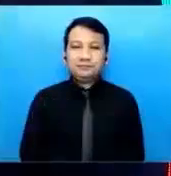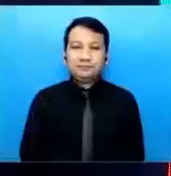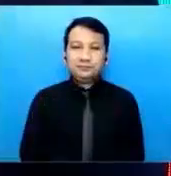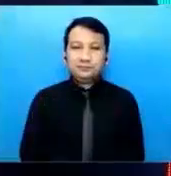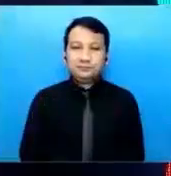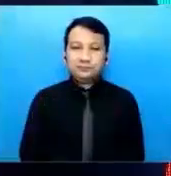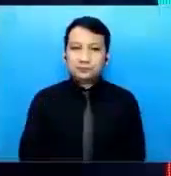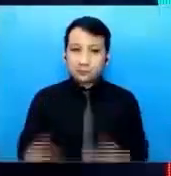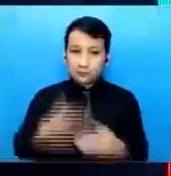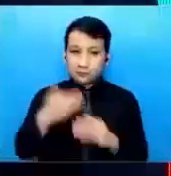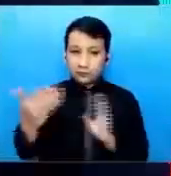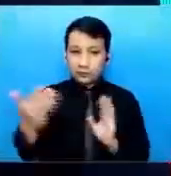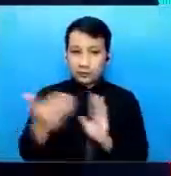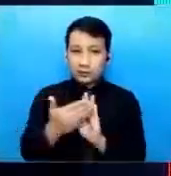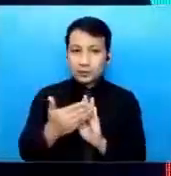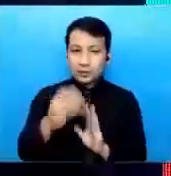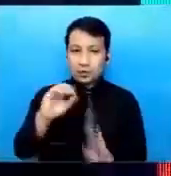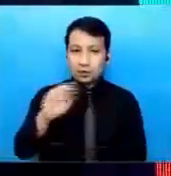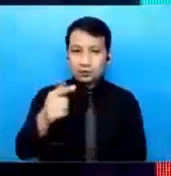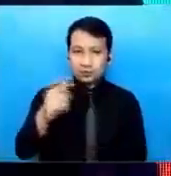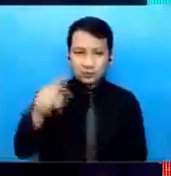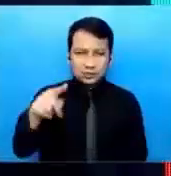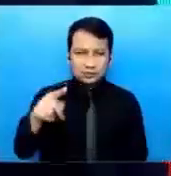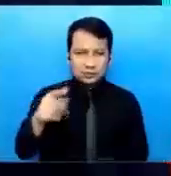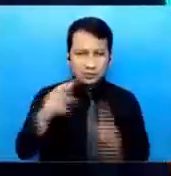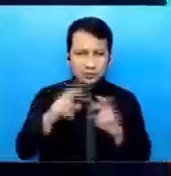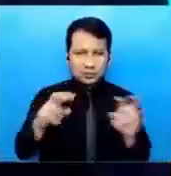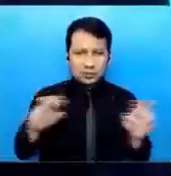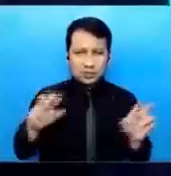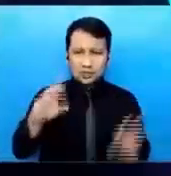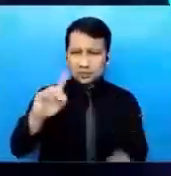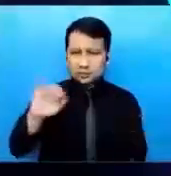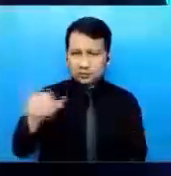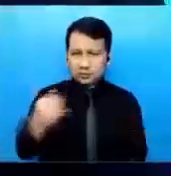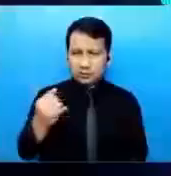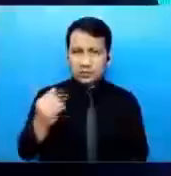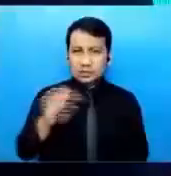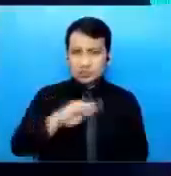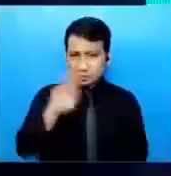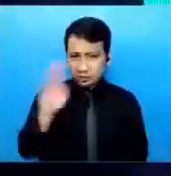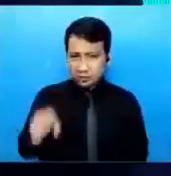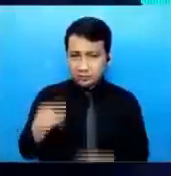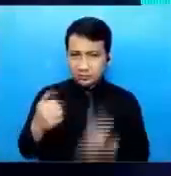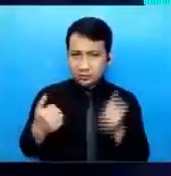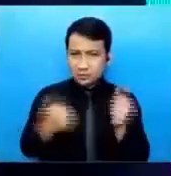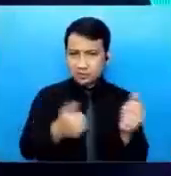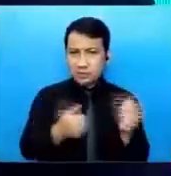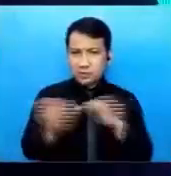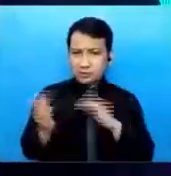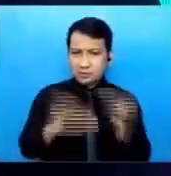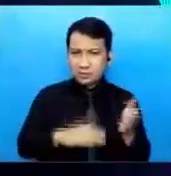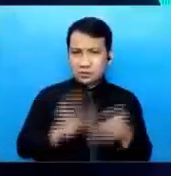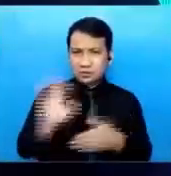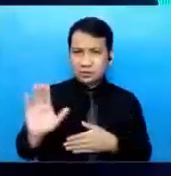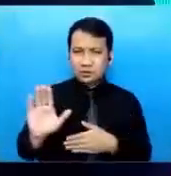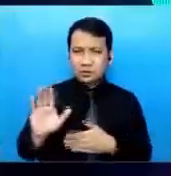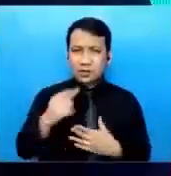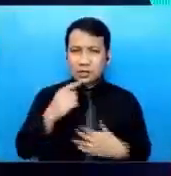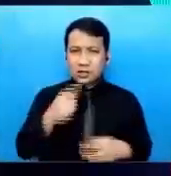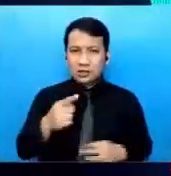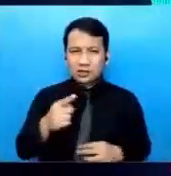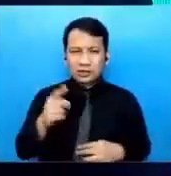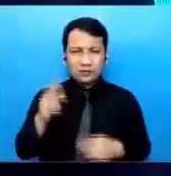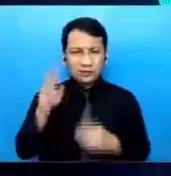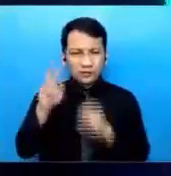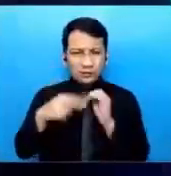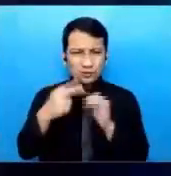Humarap si Julian Ongpin sa preliminary investigation ng DOJ sa Maynila kasunod ng pagkamatay ng nobyang visual artist